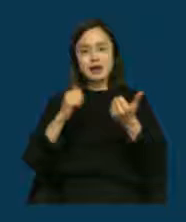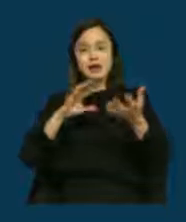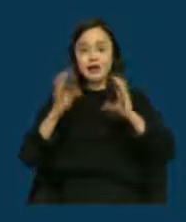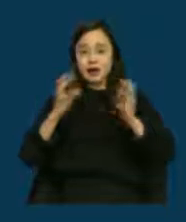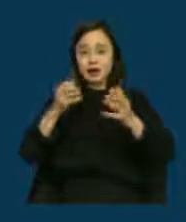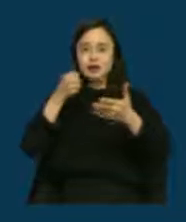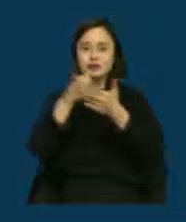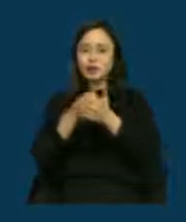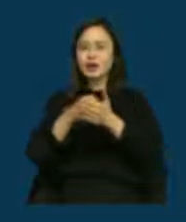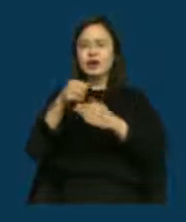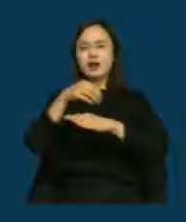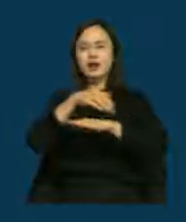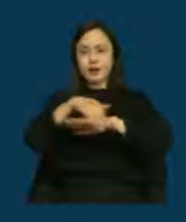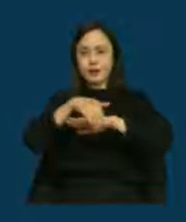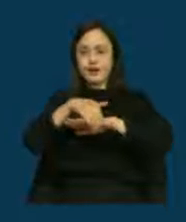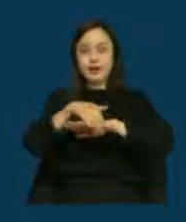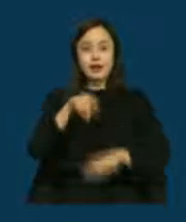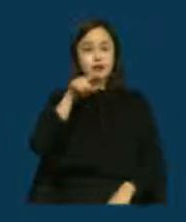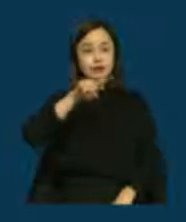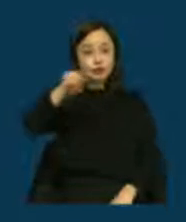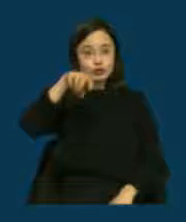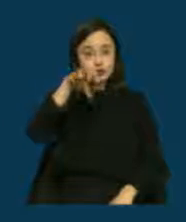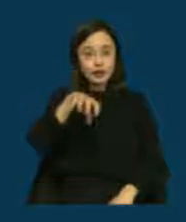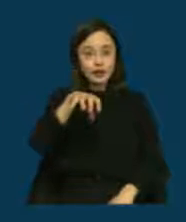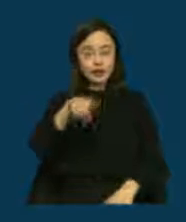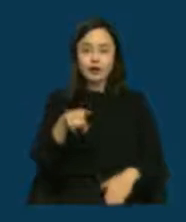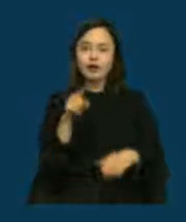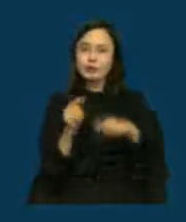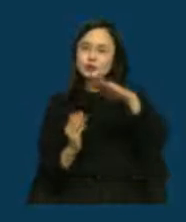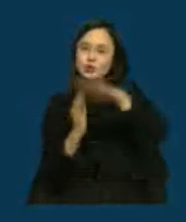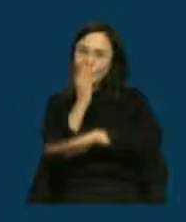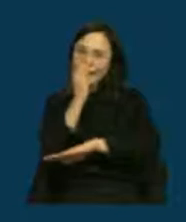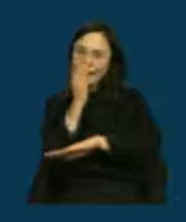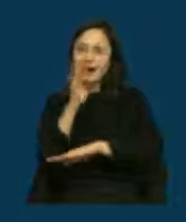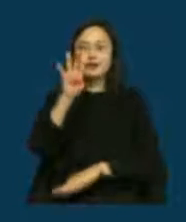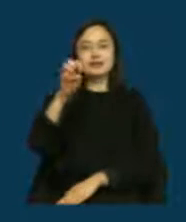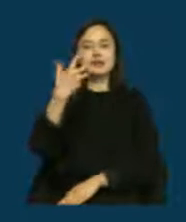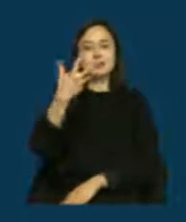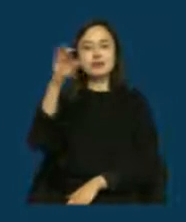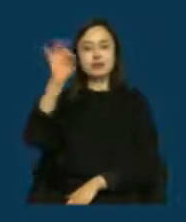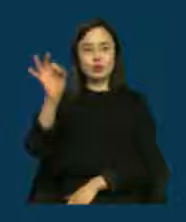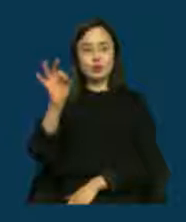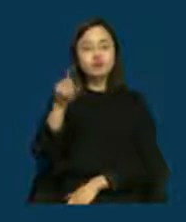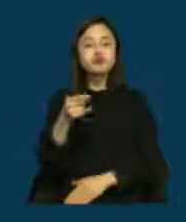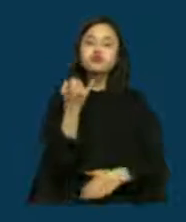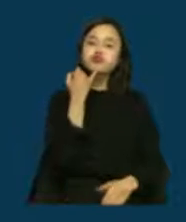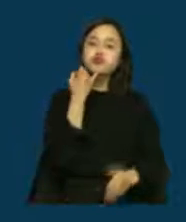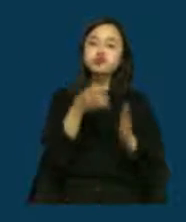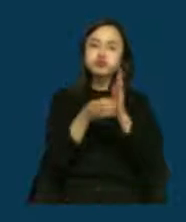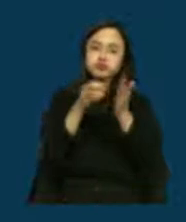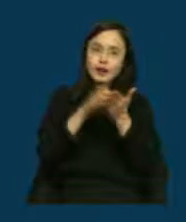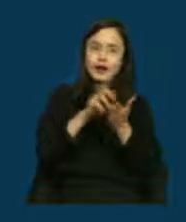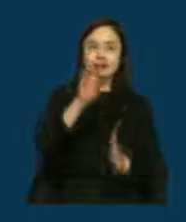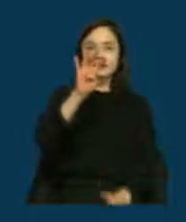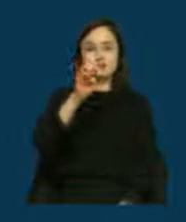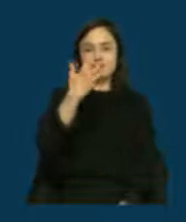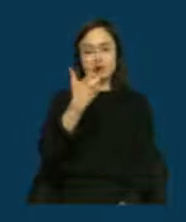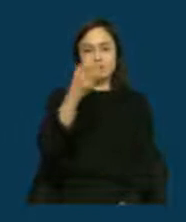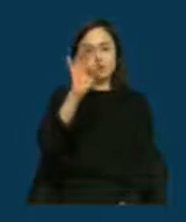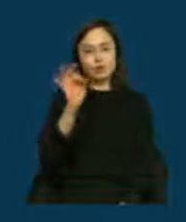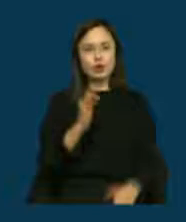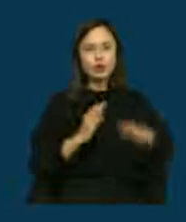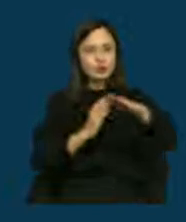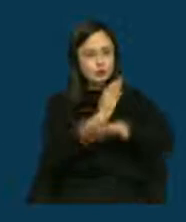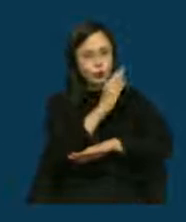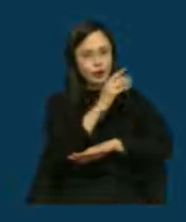응답이 48.2%, 적정하다는 응답이 48%로 나왔습니다. 불과 0.2%, 단 한